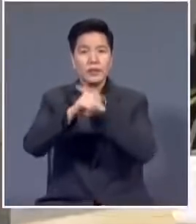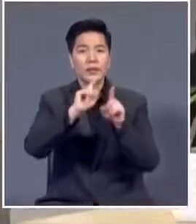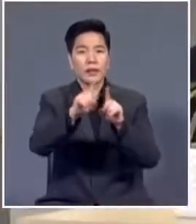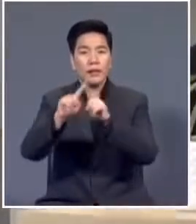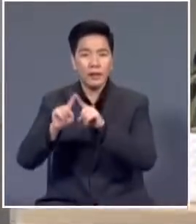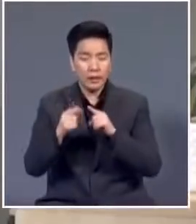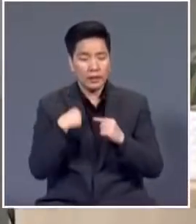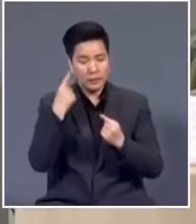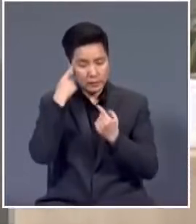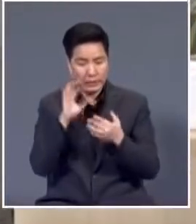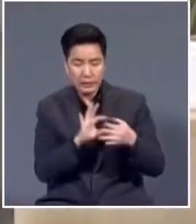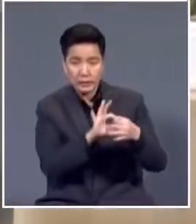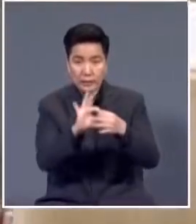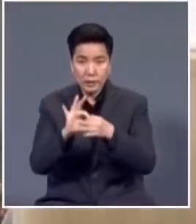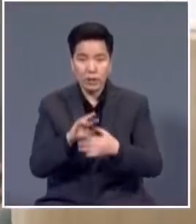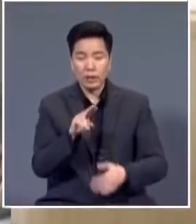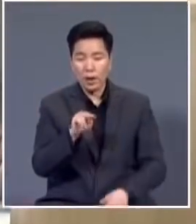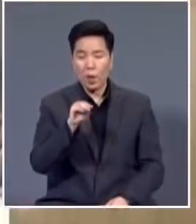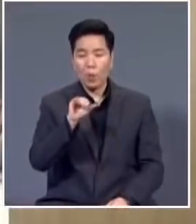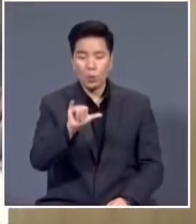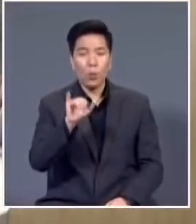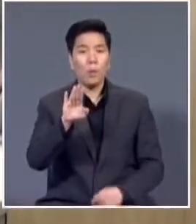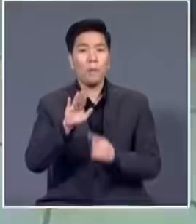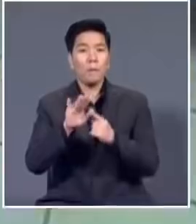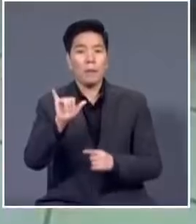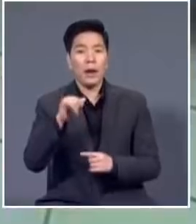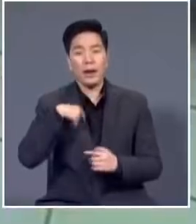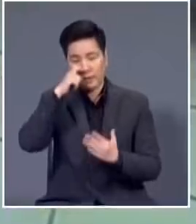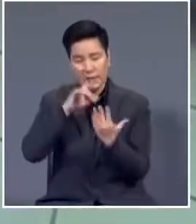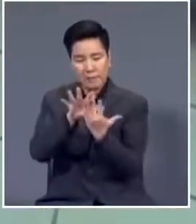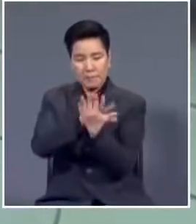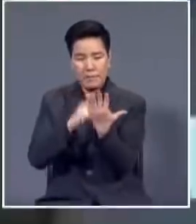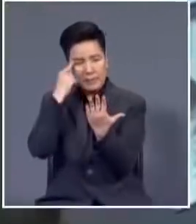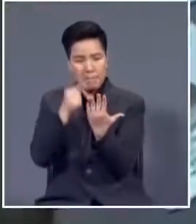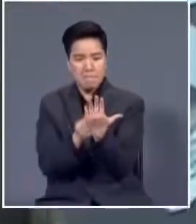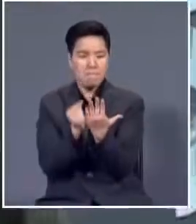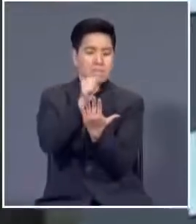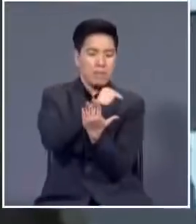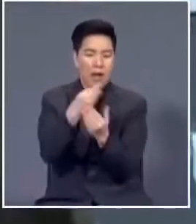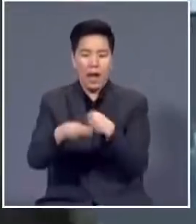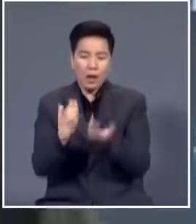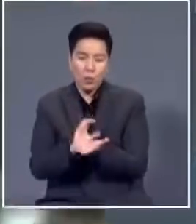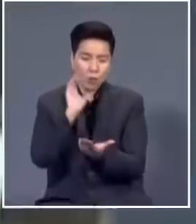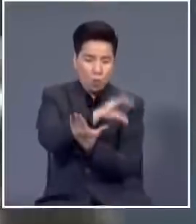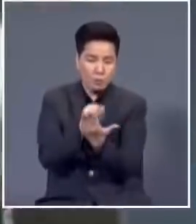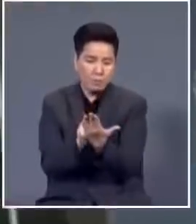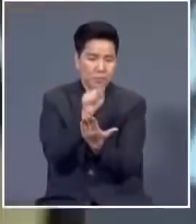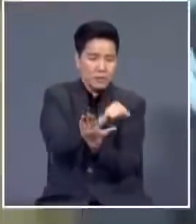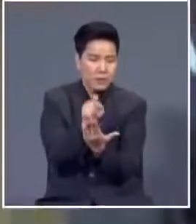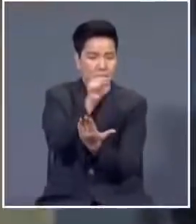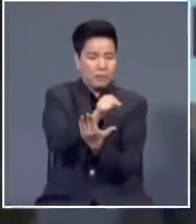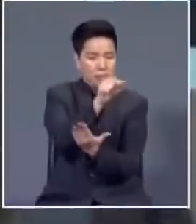อีกทั้งยังสอดรับเป็นอย่างดีกับนโยบายลุคเวสต์ของไทยในการหาลู่ทางขยายตลาดการค้าการลงทุนและการสร้างพันธมิ